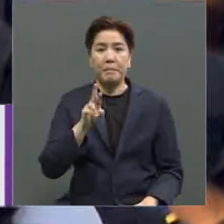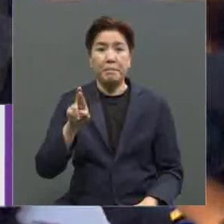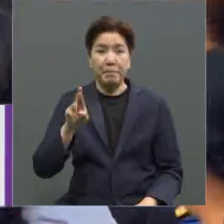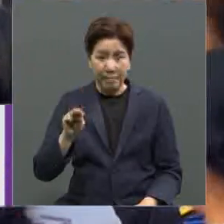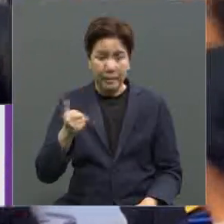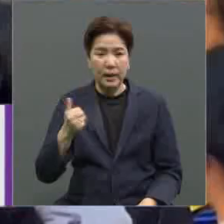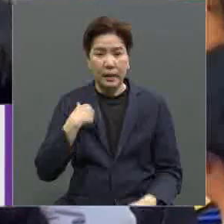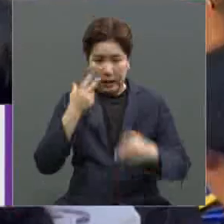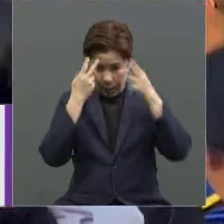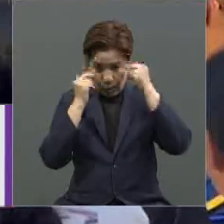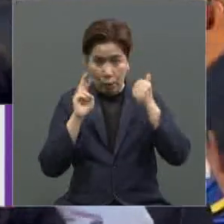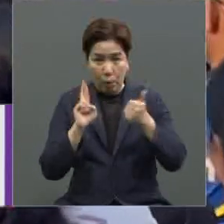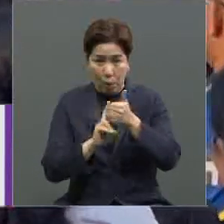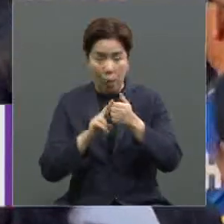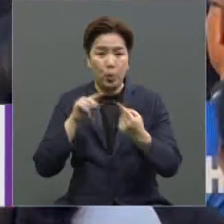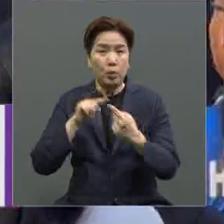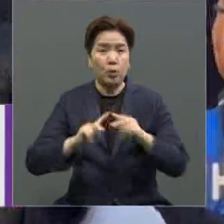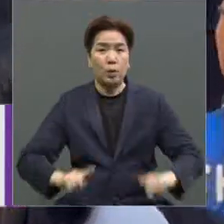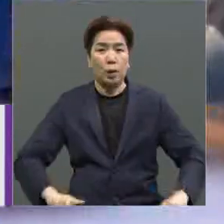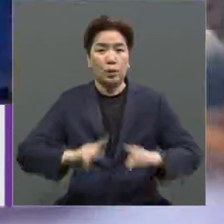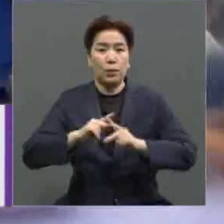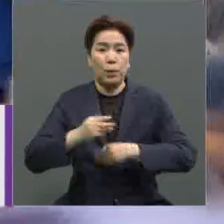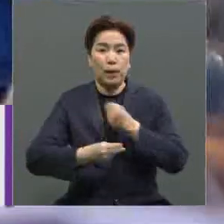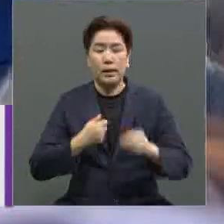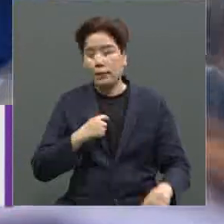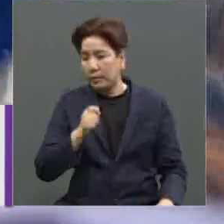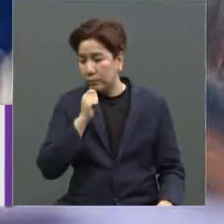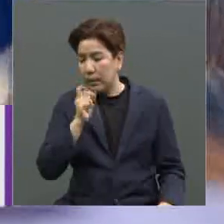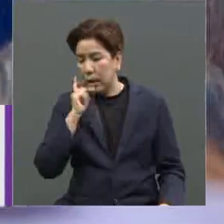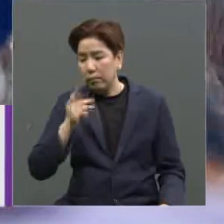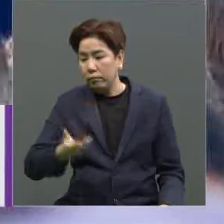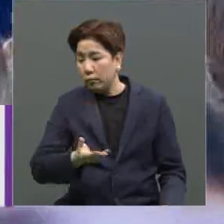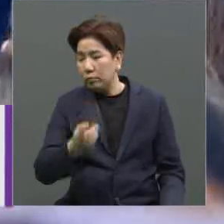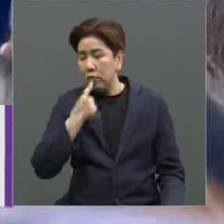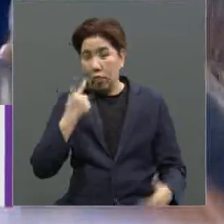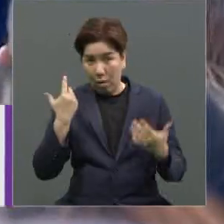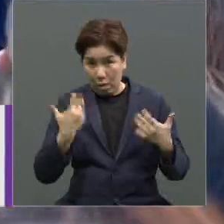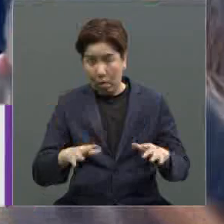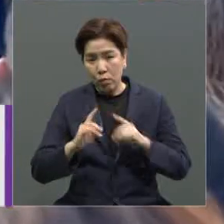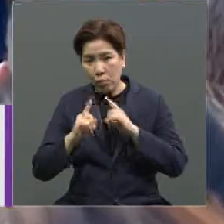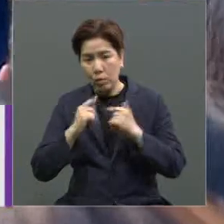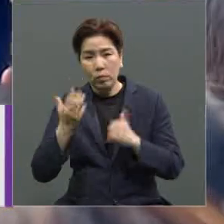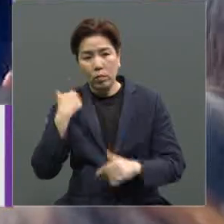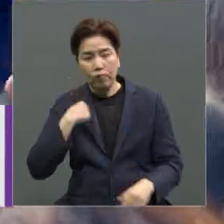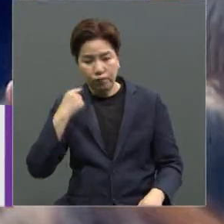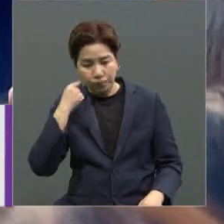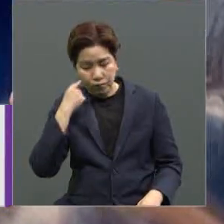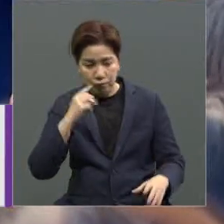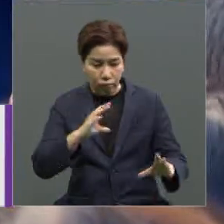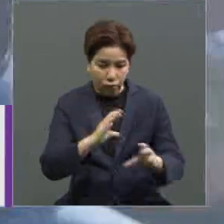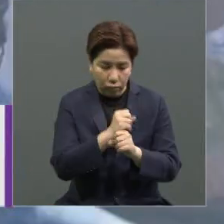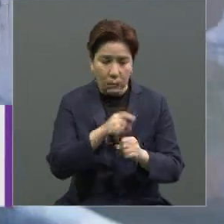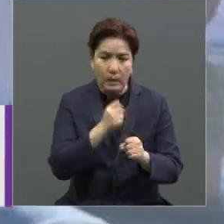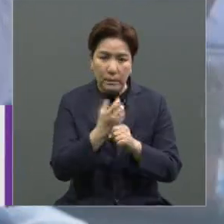รีและรัฐมนตรีว่าการกระทรวงพาณิชย์วันนี้เนี่ยท่านให้สัมภาษณ์กับสื่อมวลชนภายหลังจากที่ท่านไปรับฟังการบรรยายสรุ